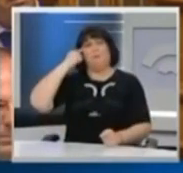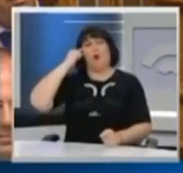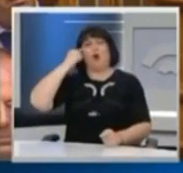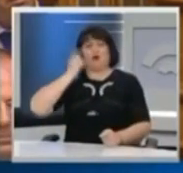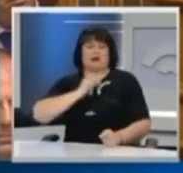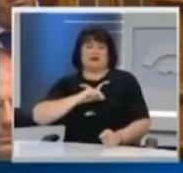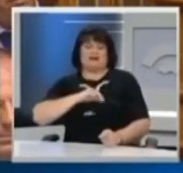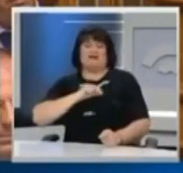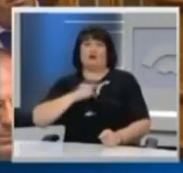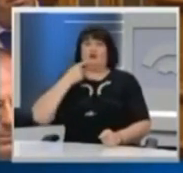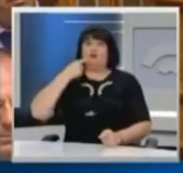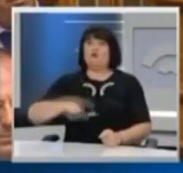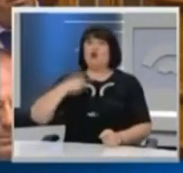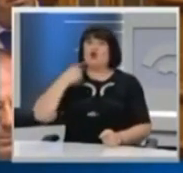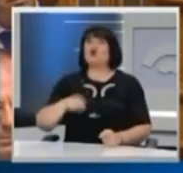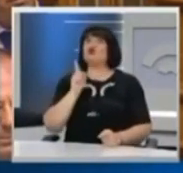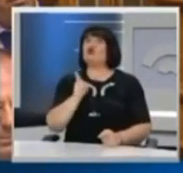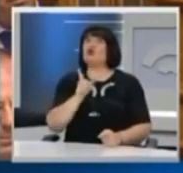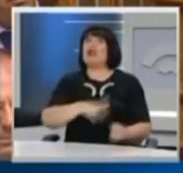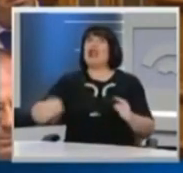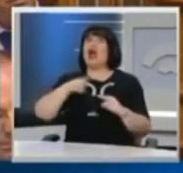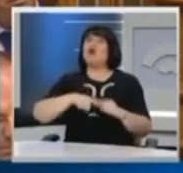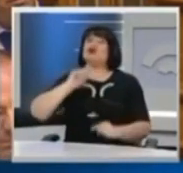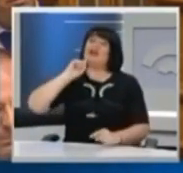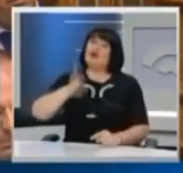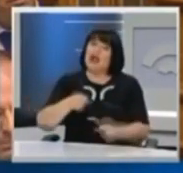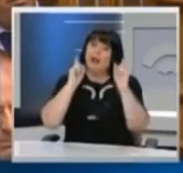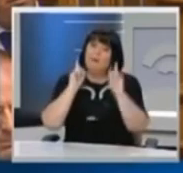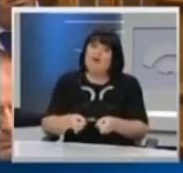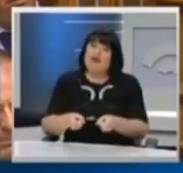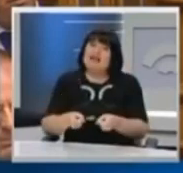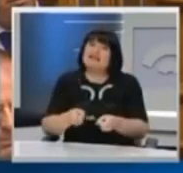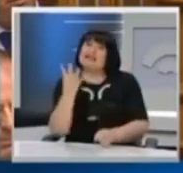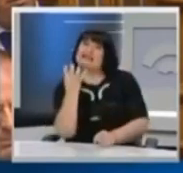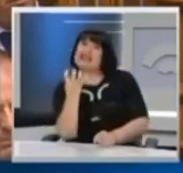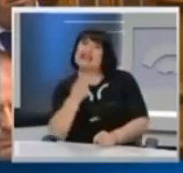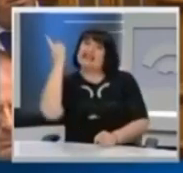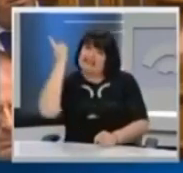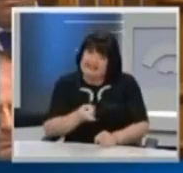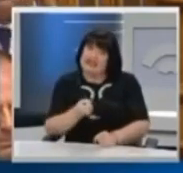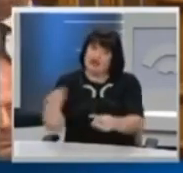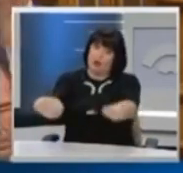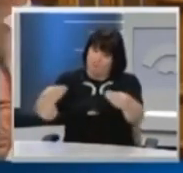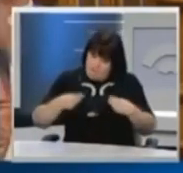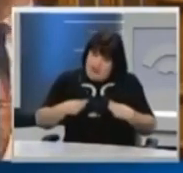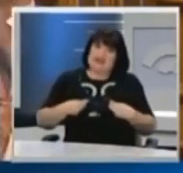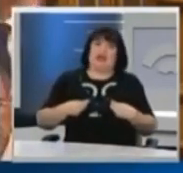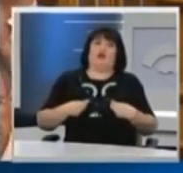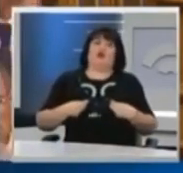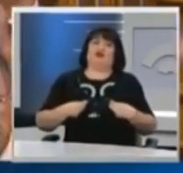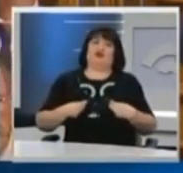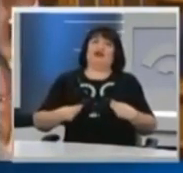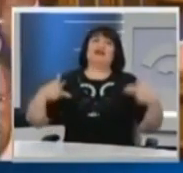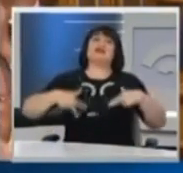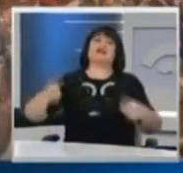ιδιοτέλεια προσβάλλει την ετυμιγορία του ελληνικού λαού, ο οποίος με 40% έδωσε σε αυτή την